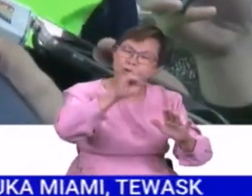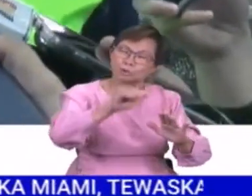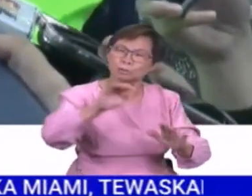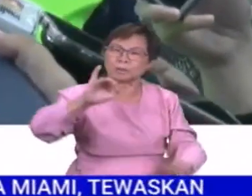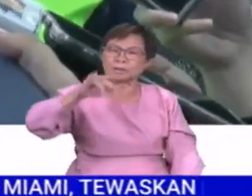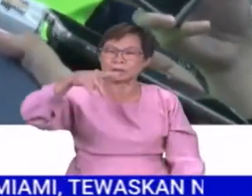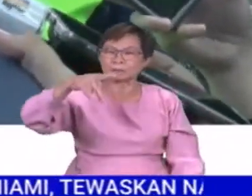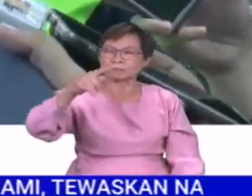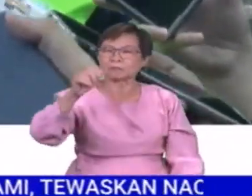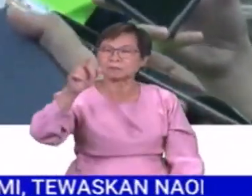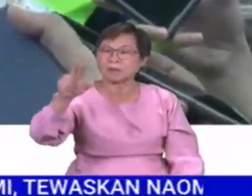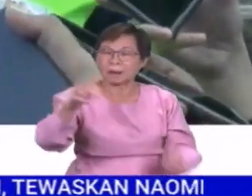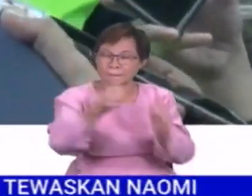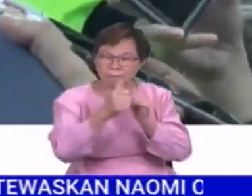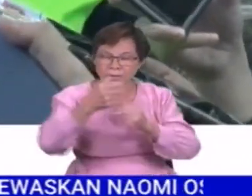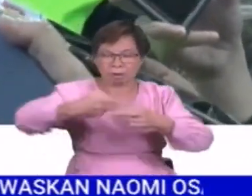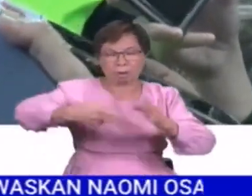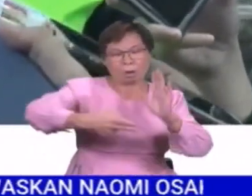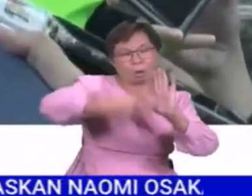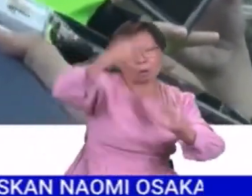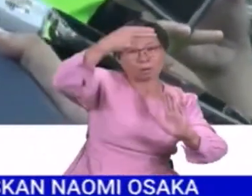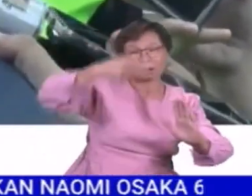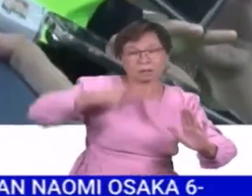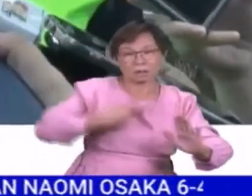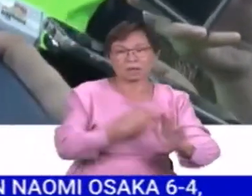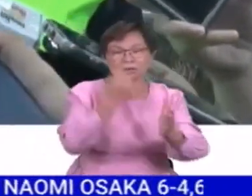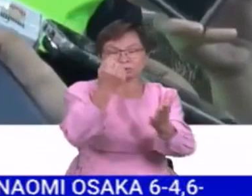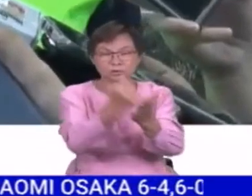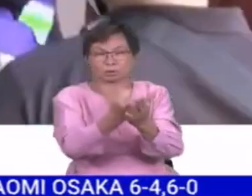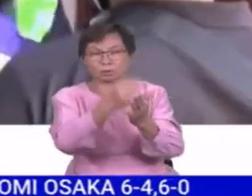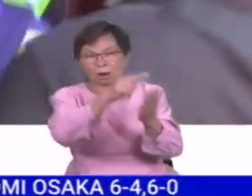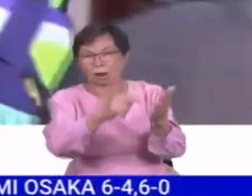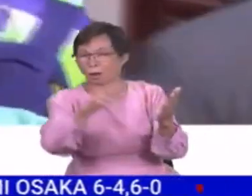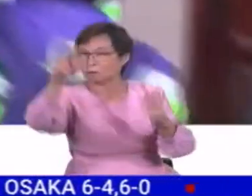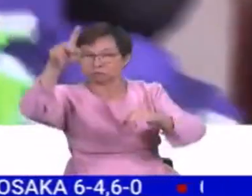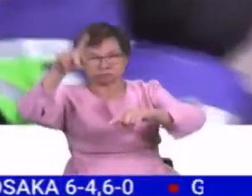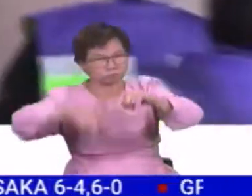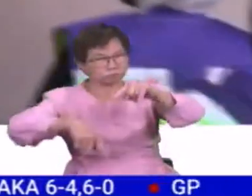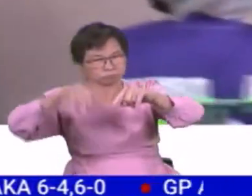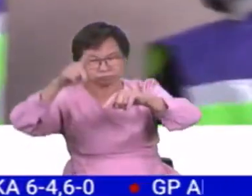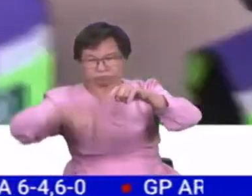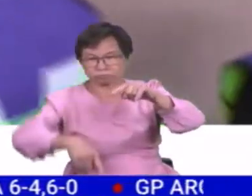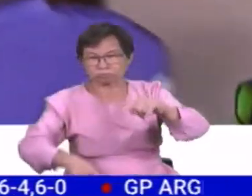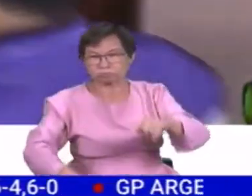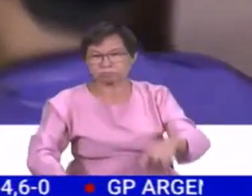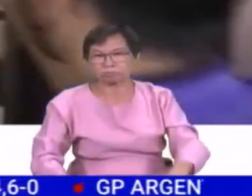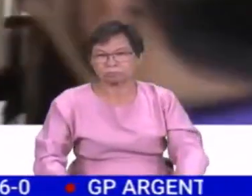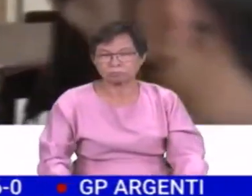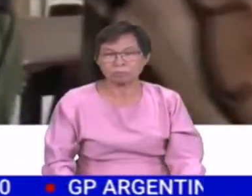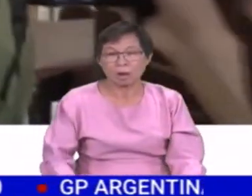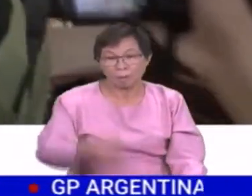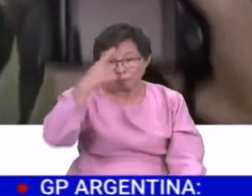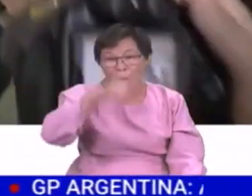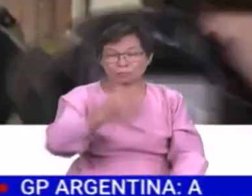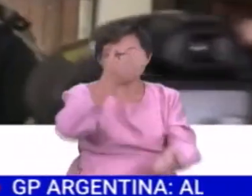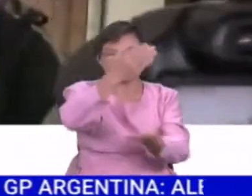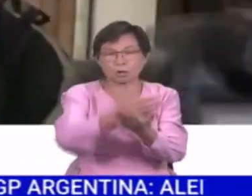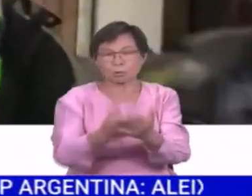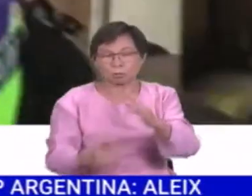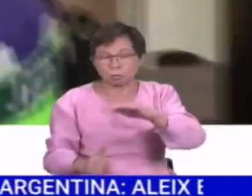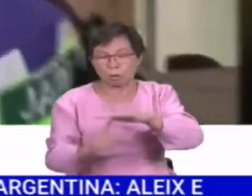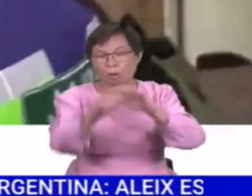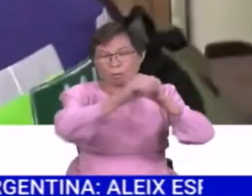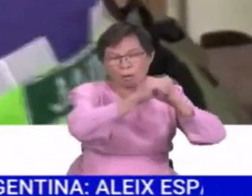bersama Hotel kita di bawah tuh kali diaduk halalkah waktu metolit hai bagi membuat ras